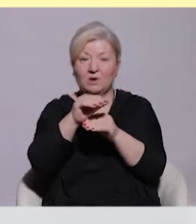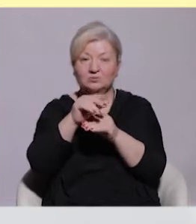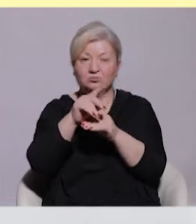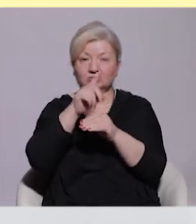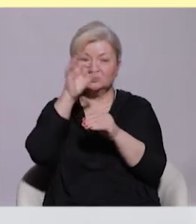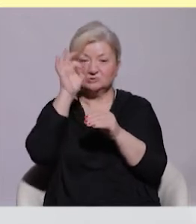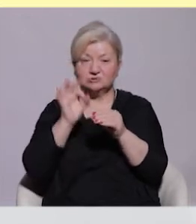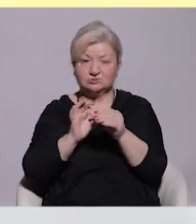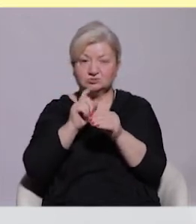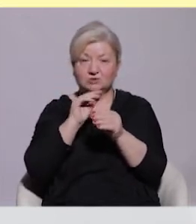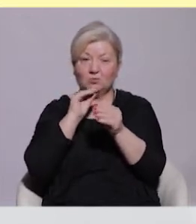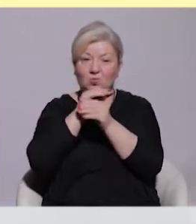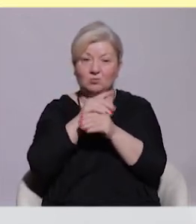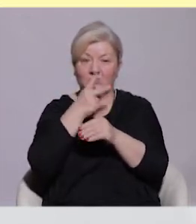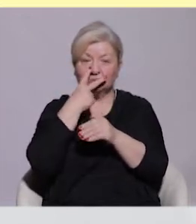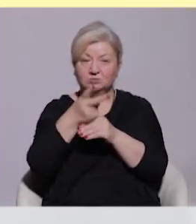სიხშირე.